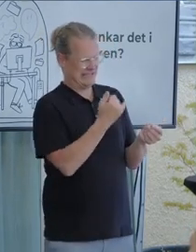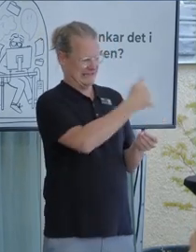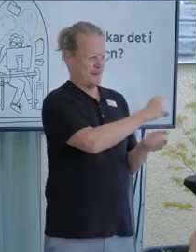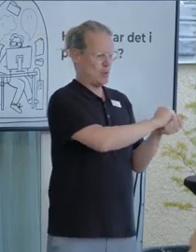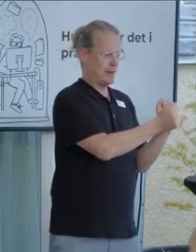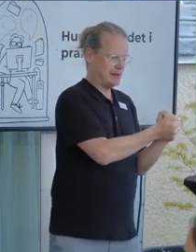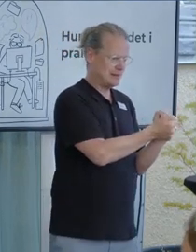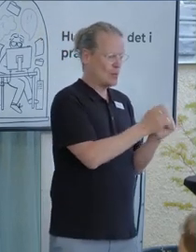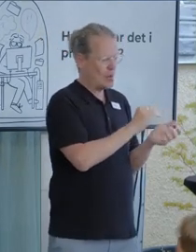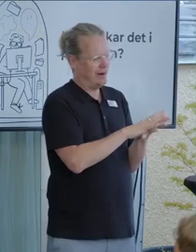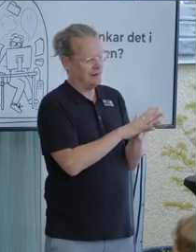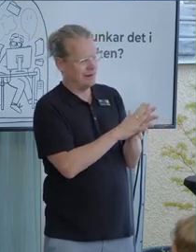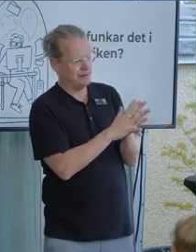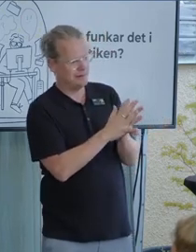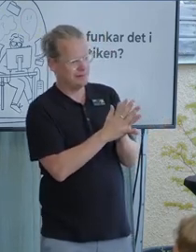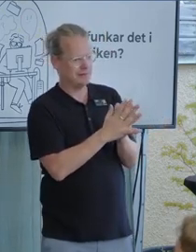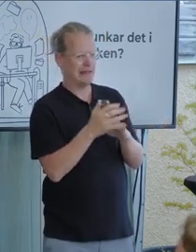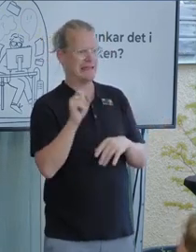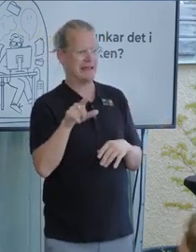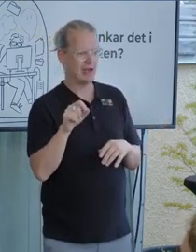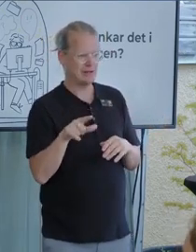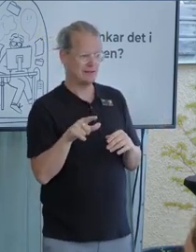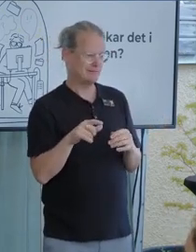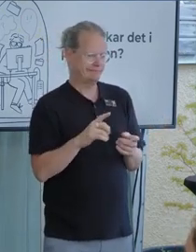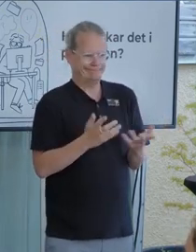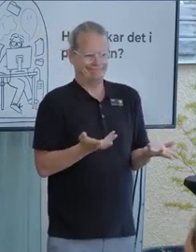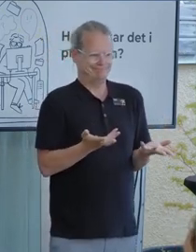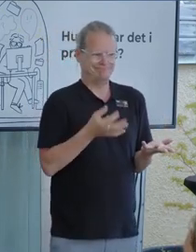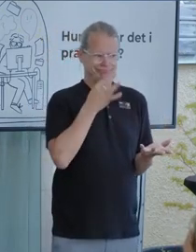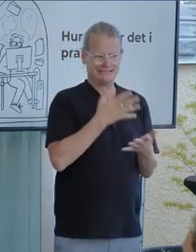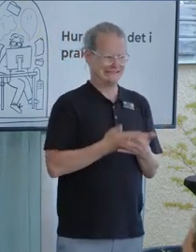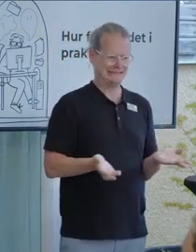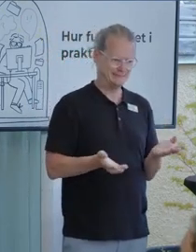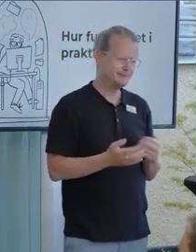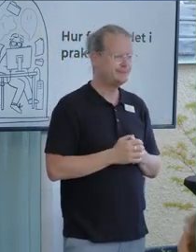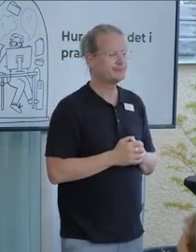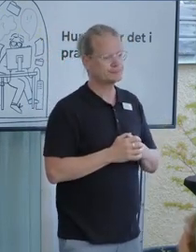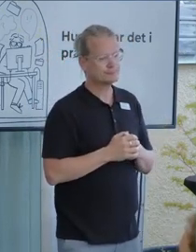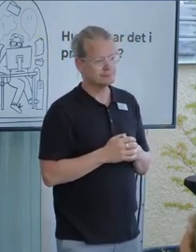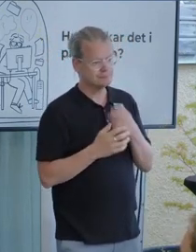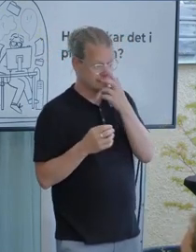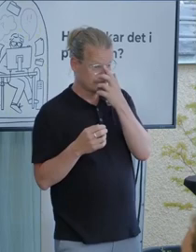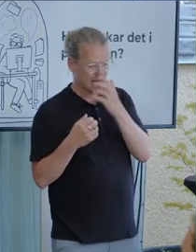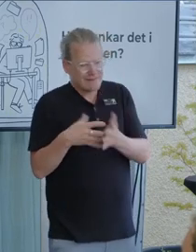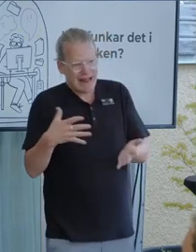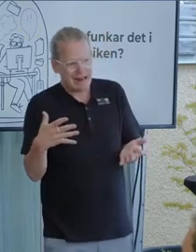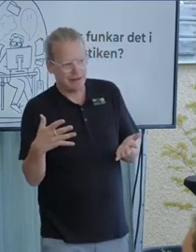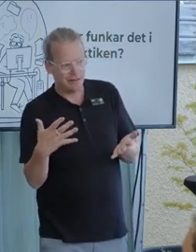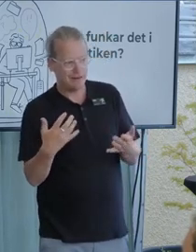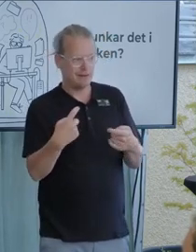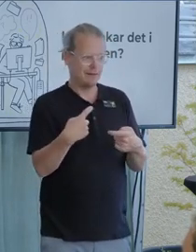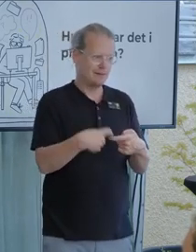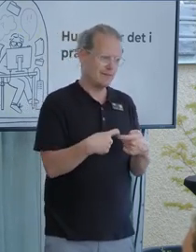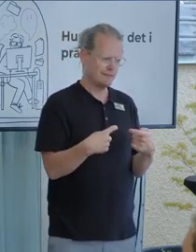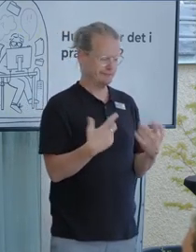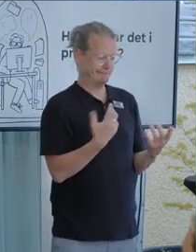blir de blir inte meningsfulla och de blir inte heller valida. Och den här typen av behov